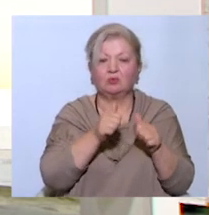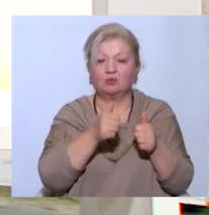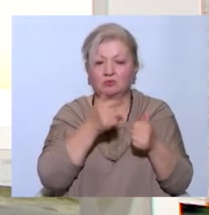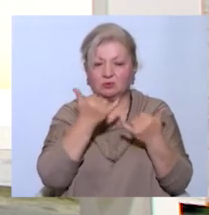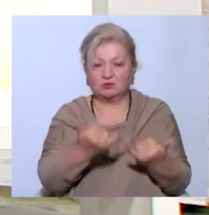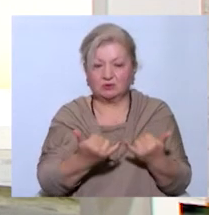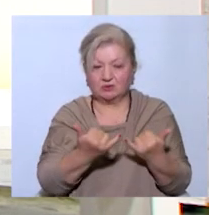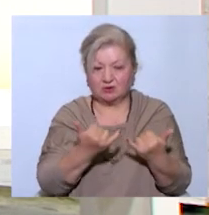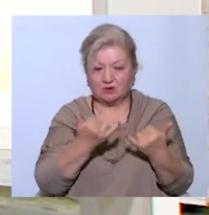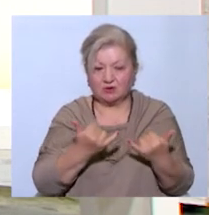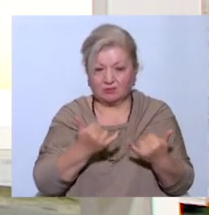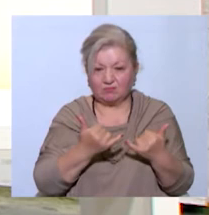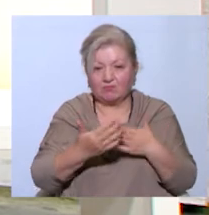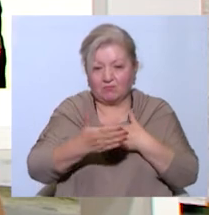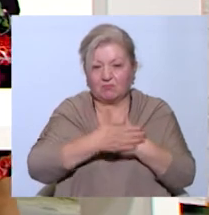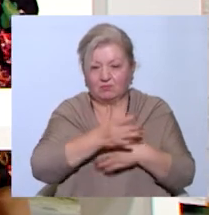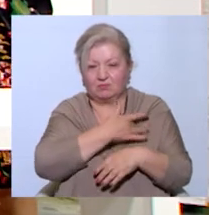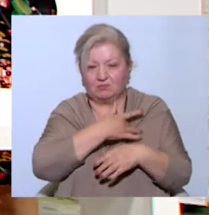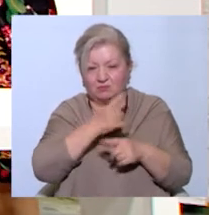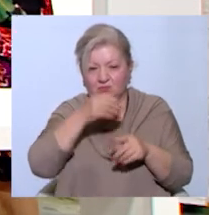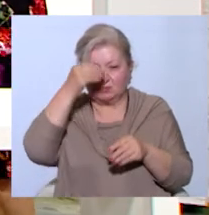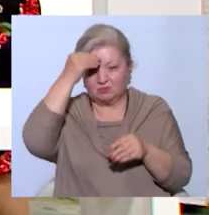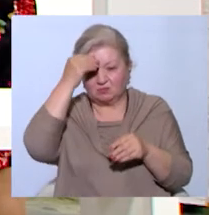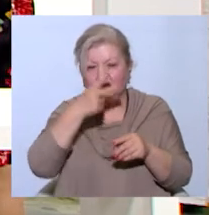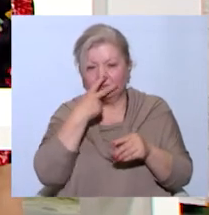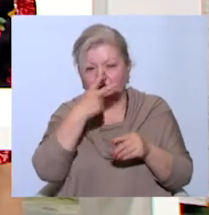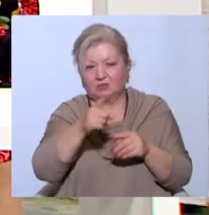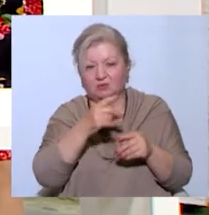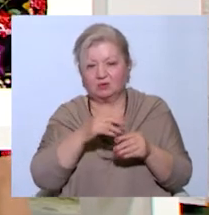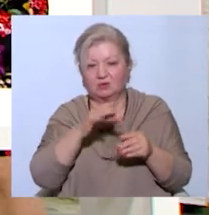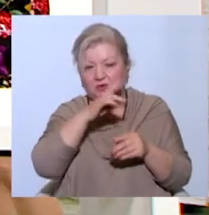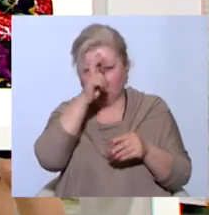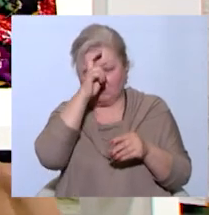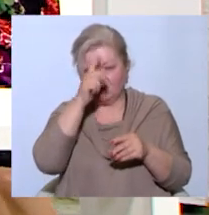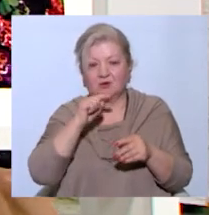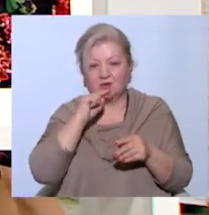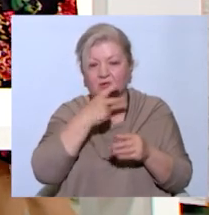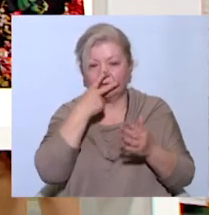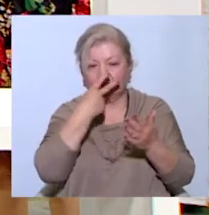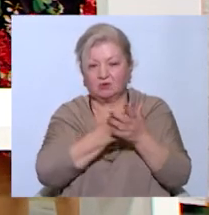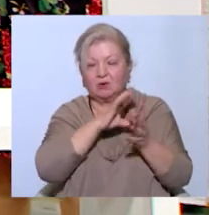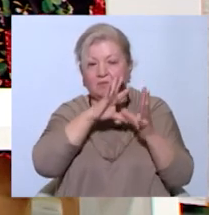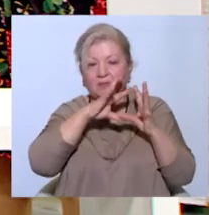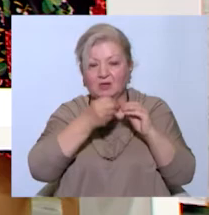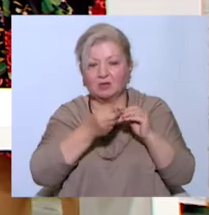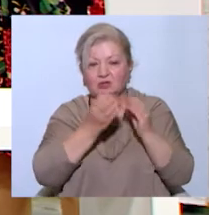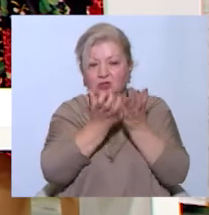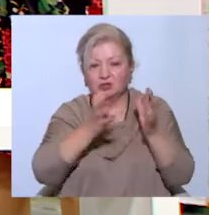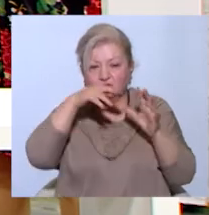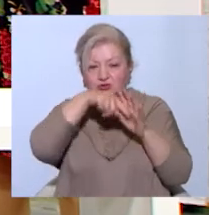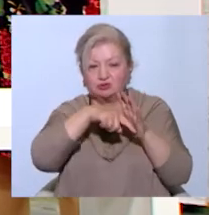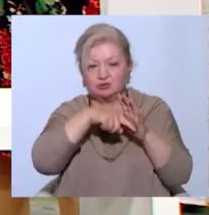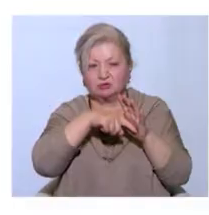როგორია დღევანდელი დაახლოებით რომ წარმოვიდგინოთ ქვეყნის ეკონომიკა. ხედავთ კიდევაც, რომ მთლიან შიდა პროდუქტში